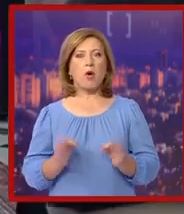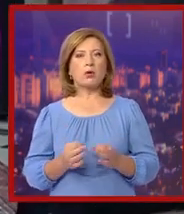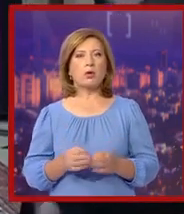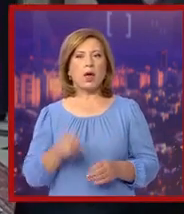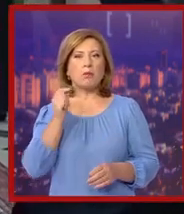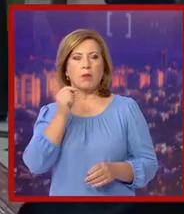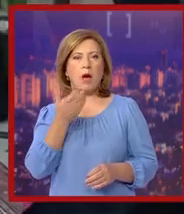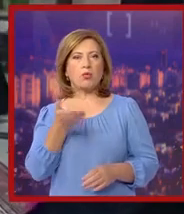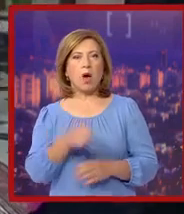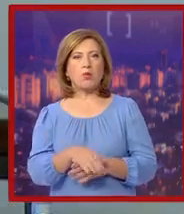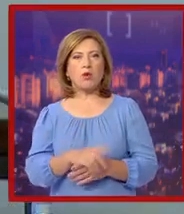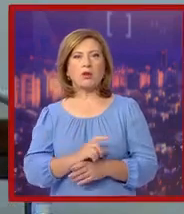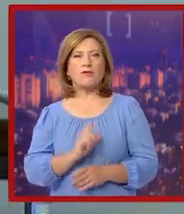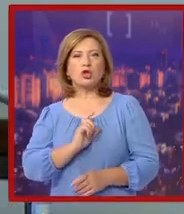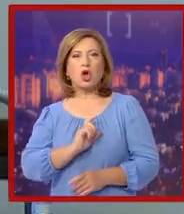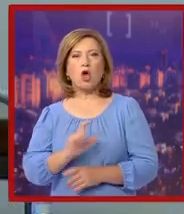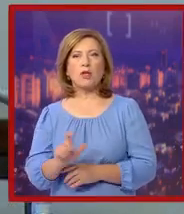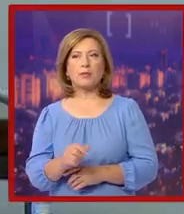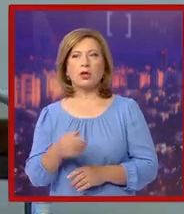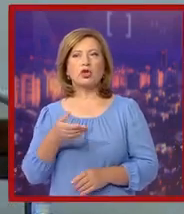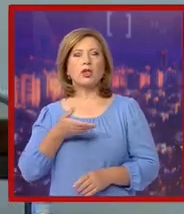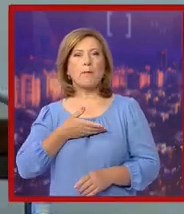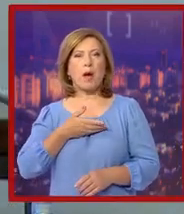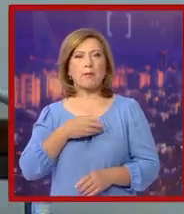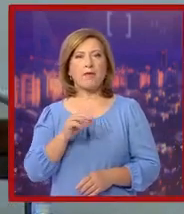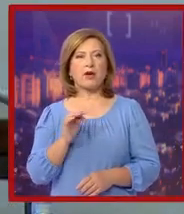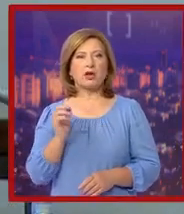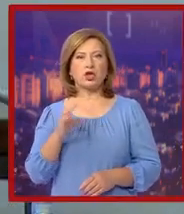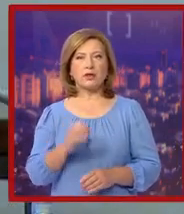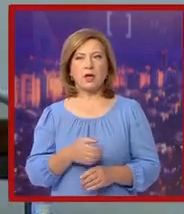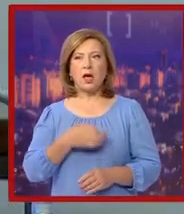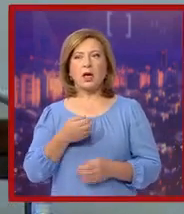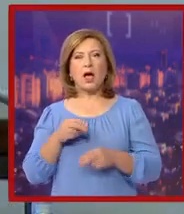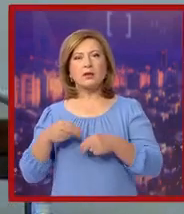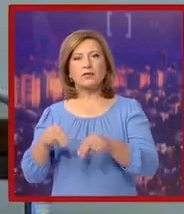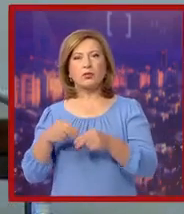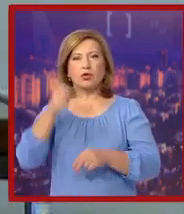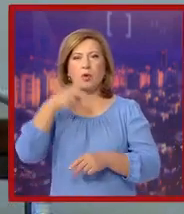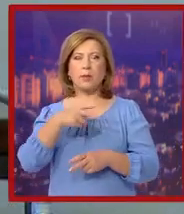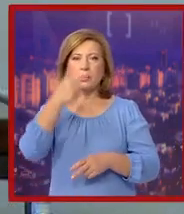a murit a fost condamnat chiar și de Papa Francisc, care îndeamnă oamenii să renunțe la violență.